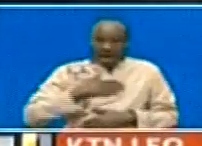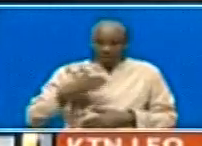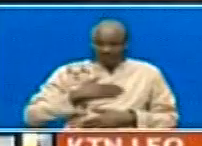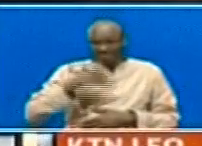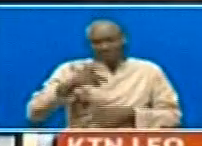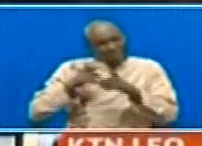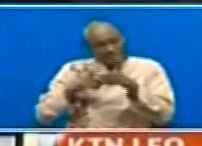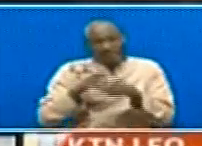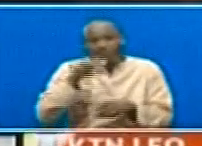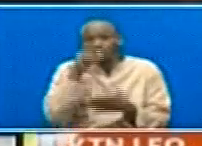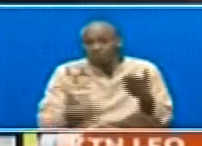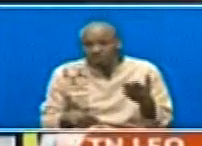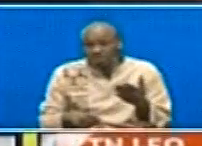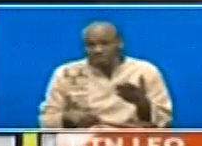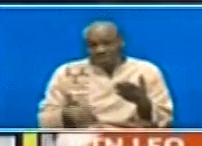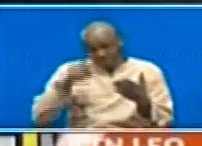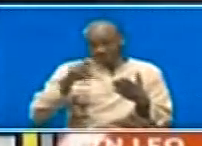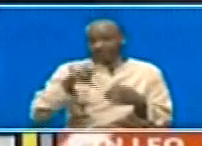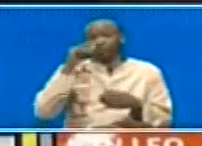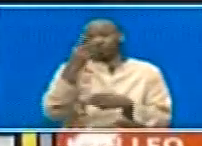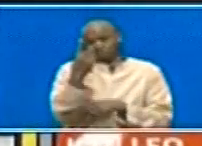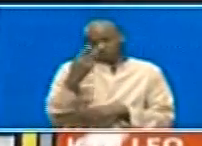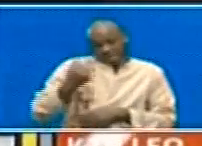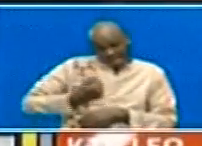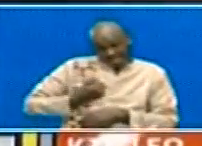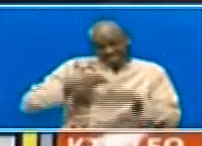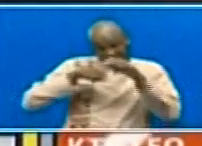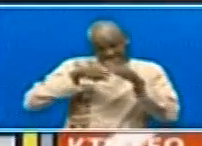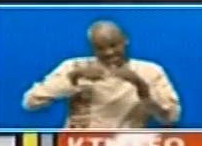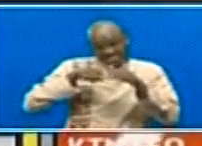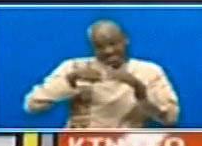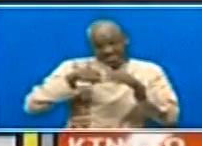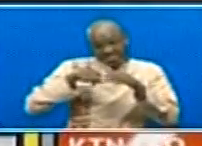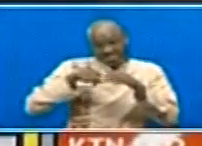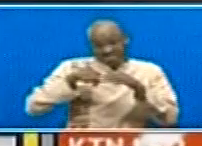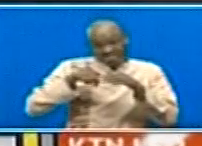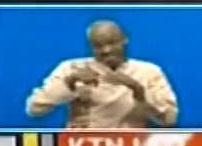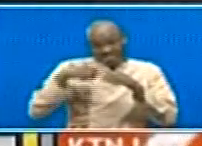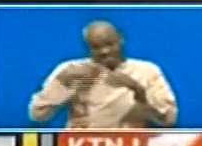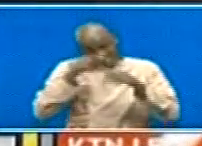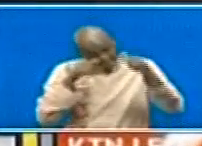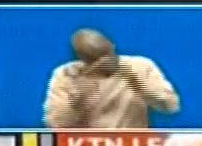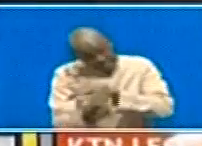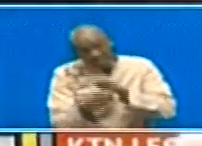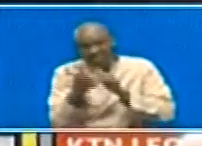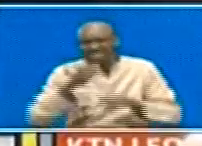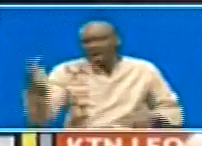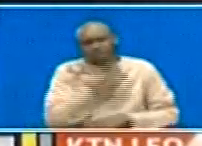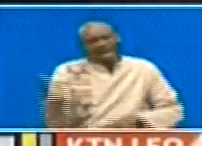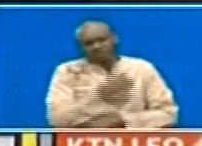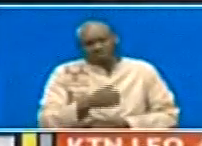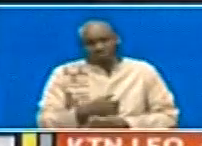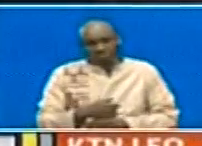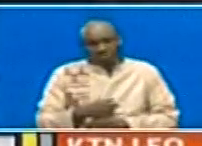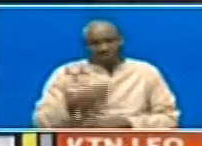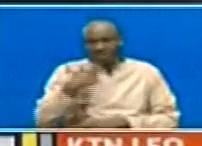Alafu sasa wakapata wasichana wawili walikuwa wamejificha ndani ya bed, wakamwambia mtoke haraka.